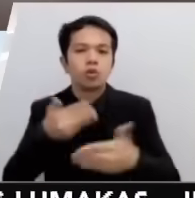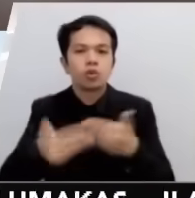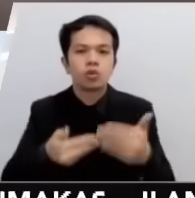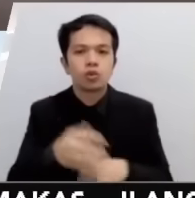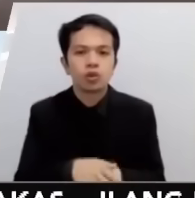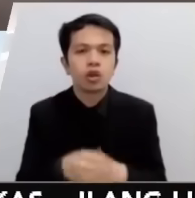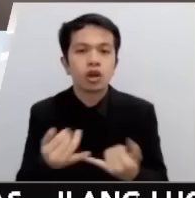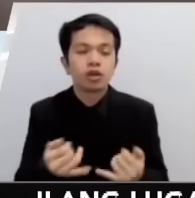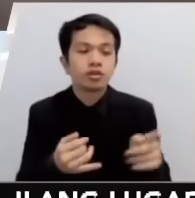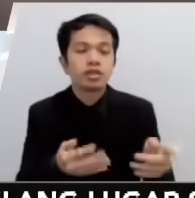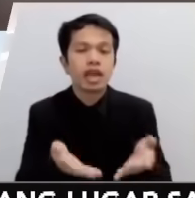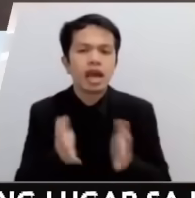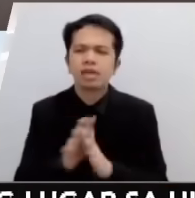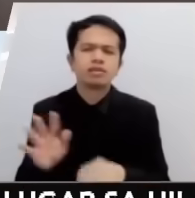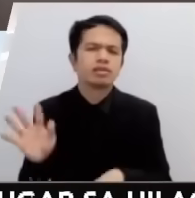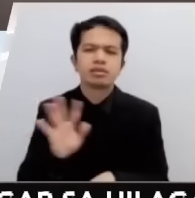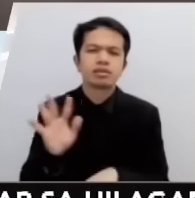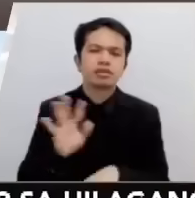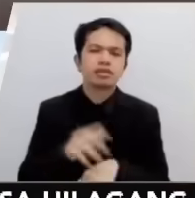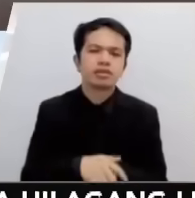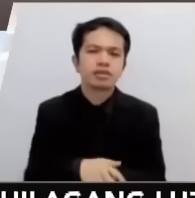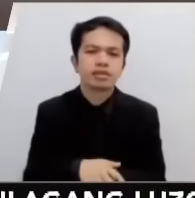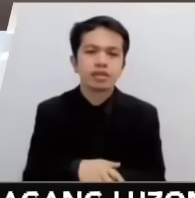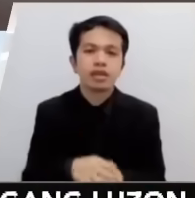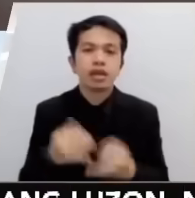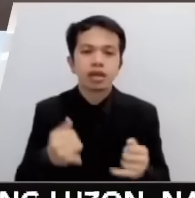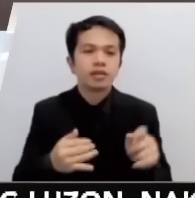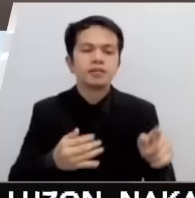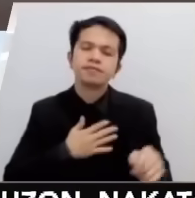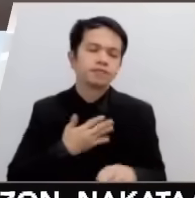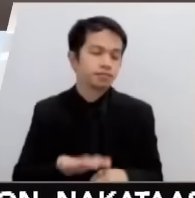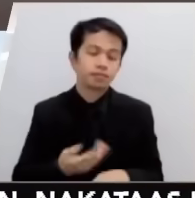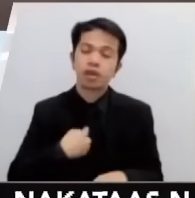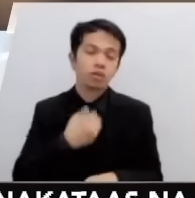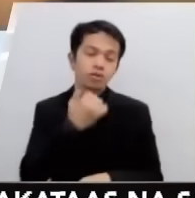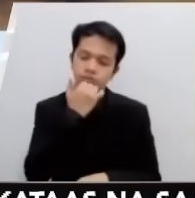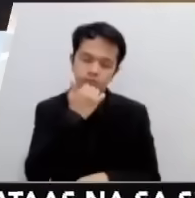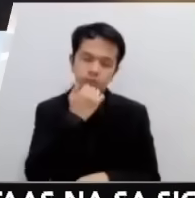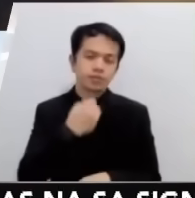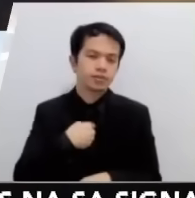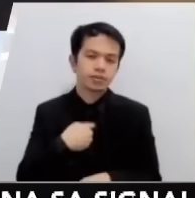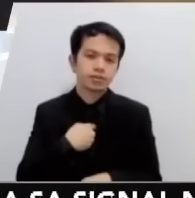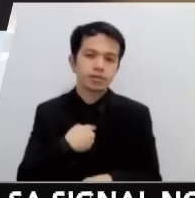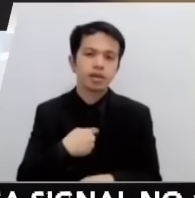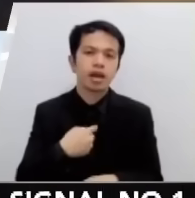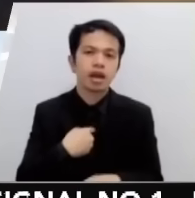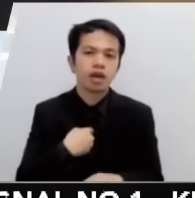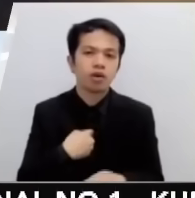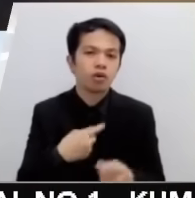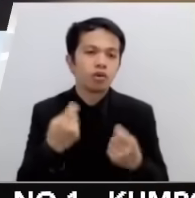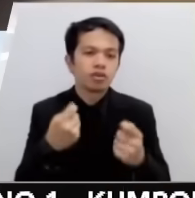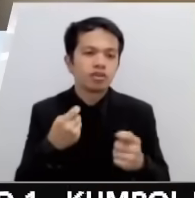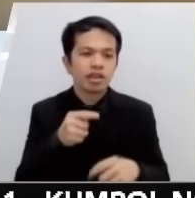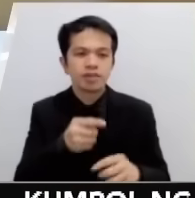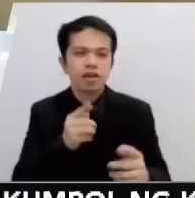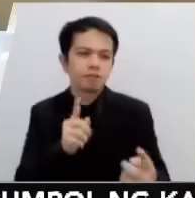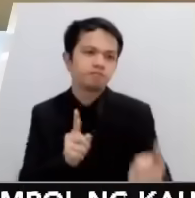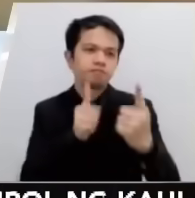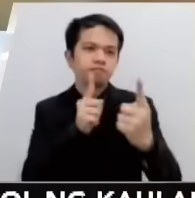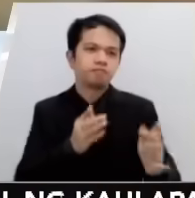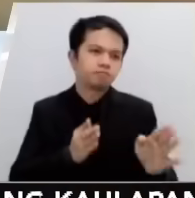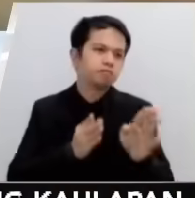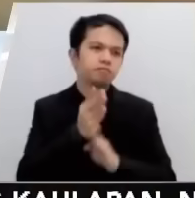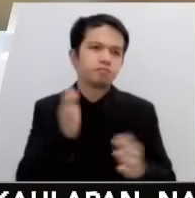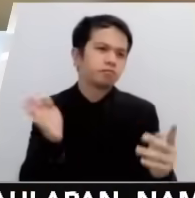siya na Huwag na ah aminado ako ang pagkakamali ko rito is I tried to mediate between the two noo no hindi hindi mali